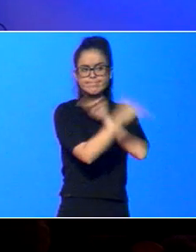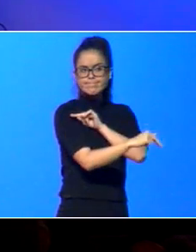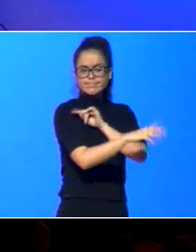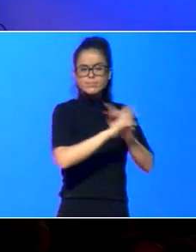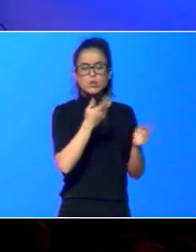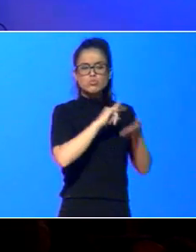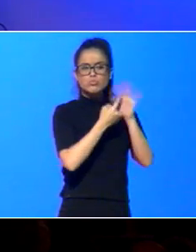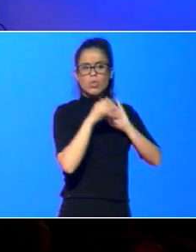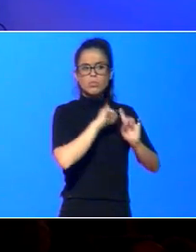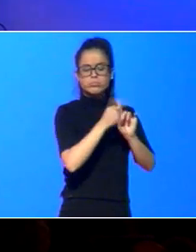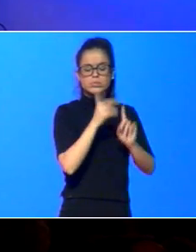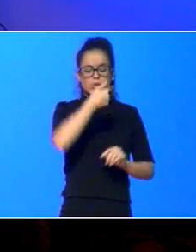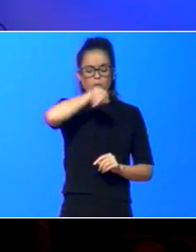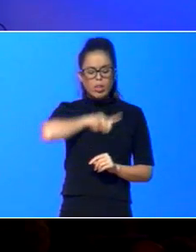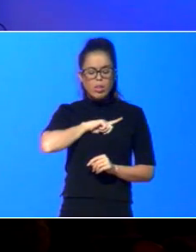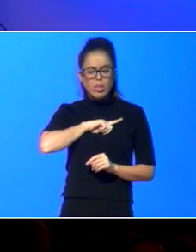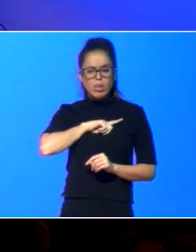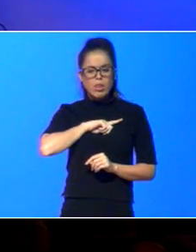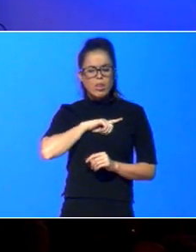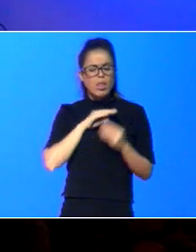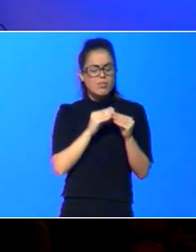aldugu inklusinoiari buruzko